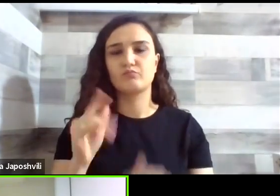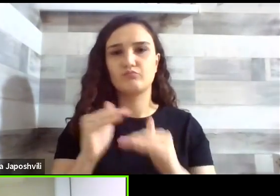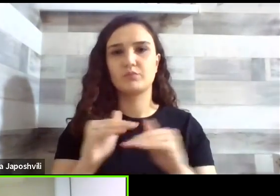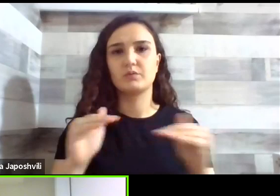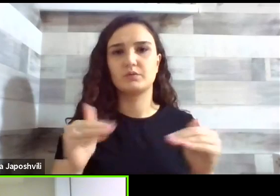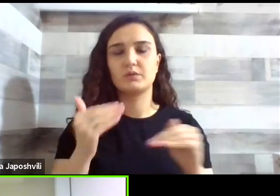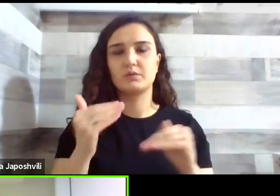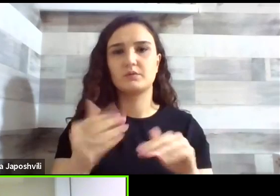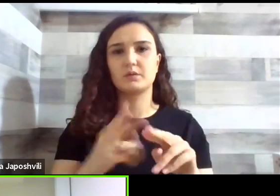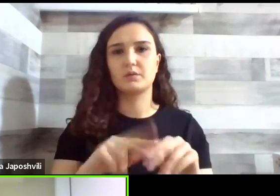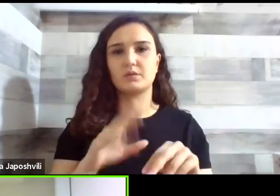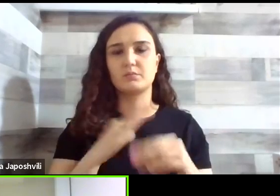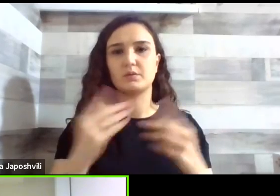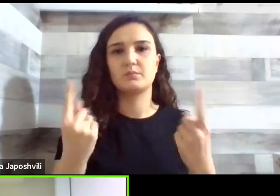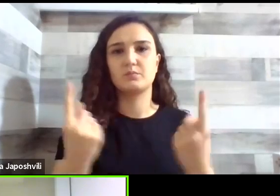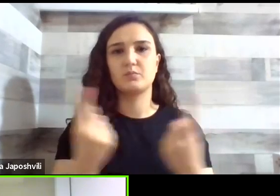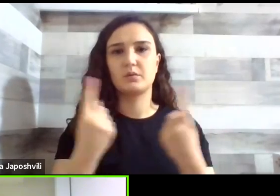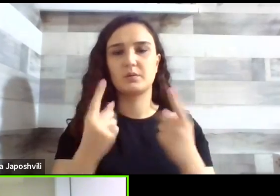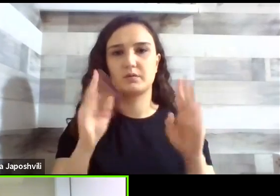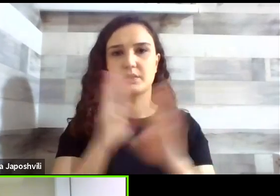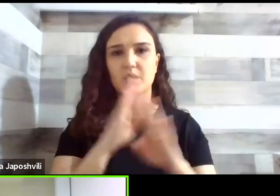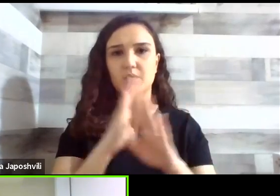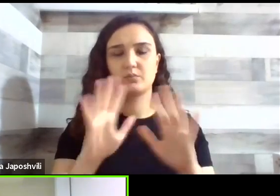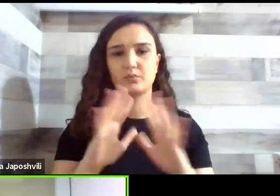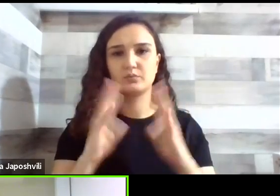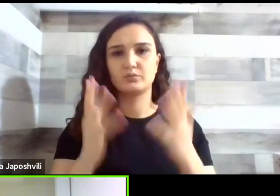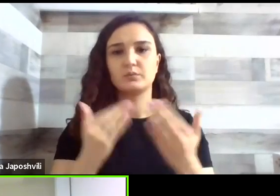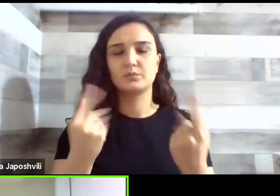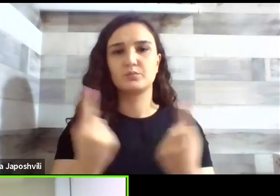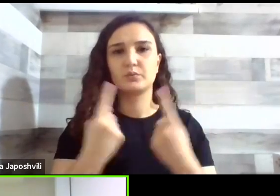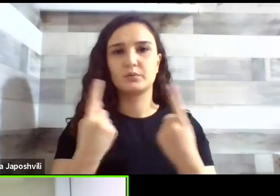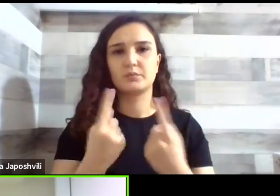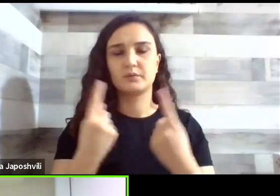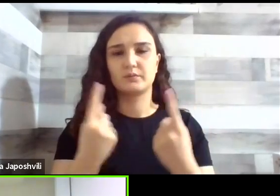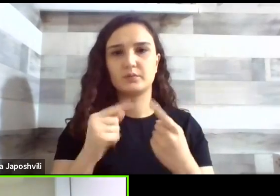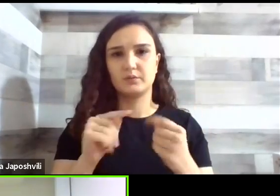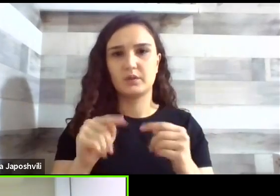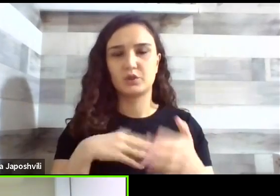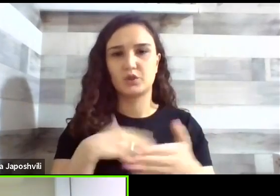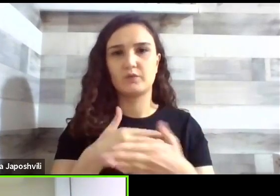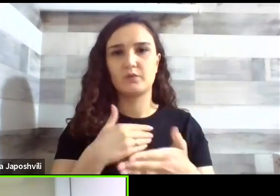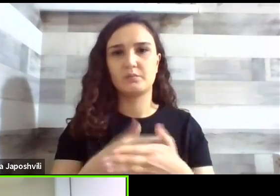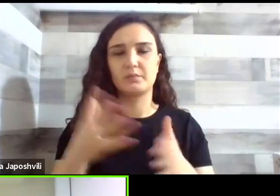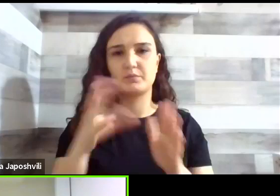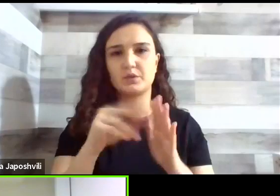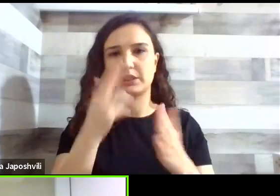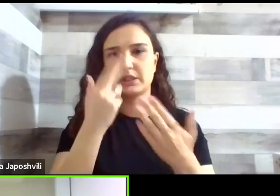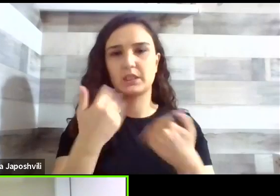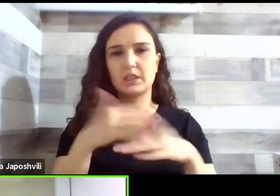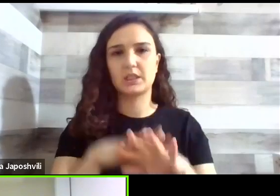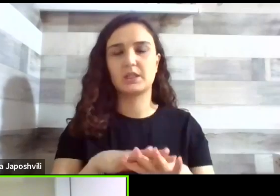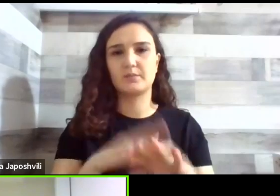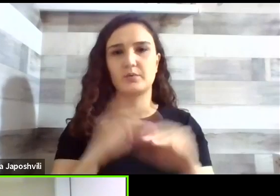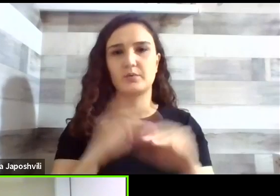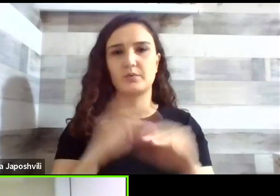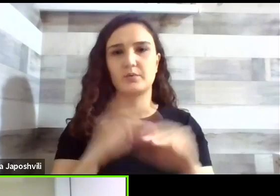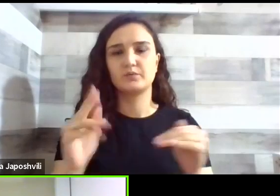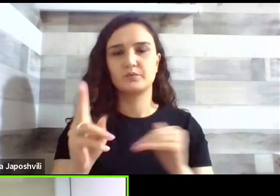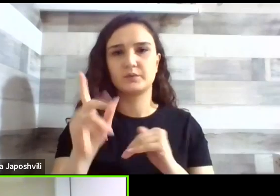ეს იყოს მის ბუნებრივ გარემოში, მის ბუნებრივ რუტინაში, ბუნებრივ რუტინულ აქტივობებში ინტეგრირებული. ბავშვი